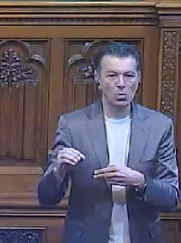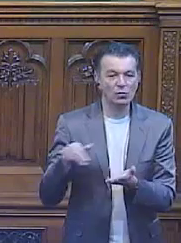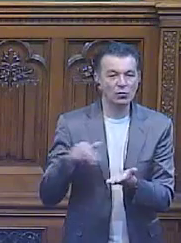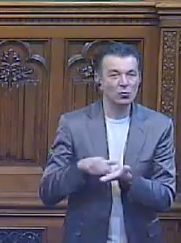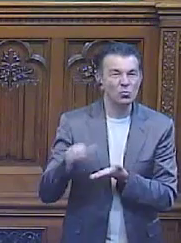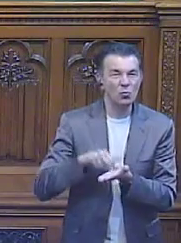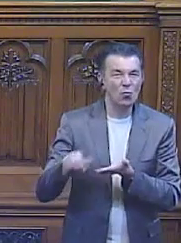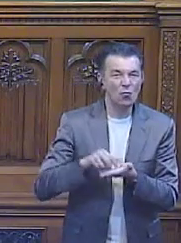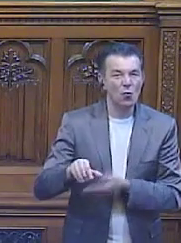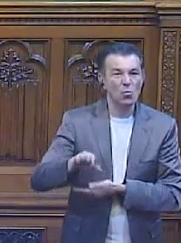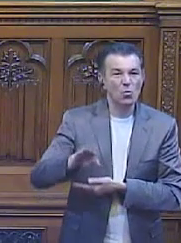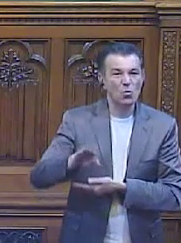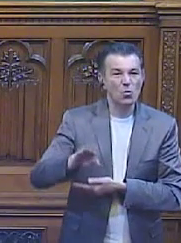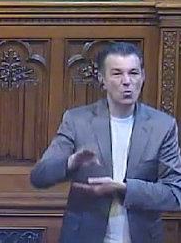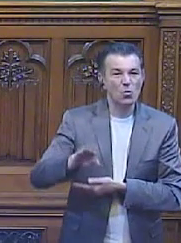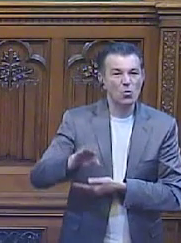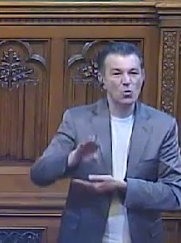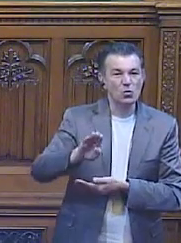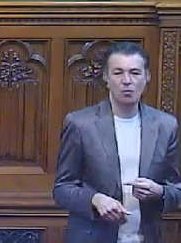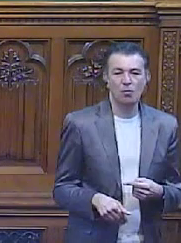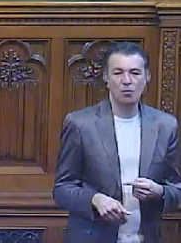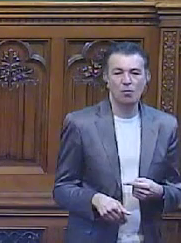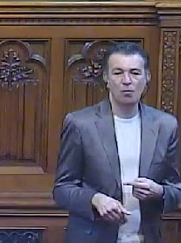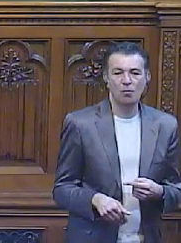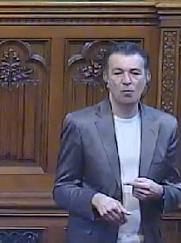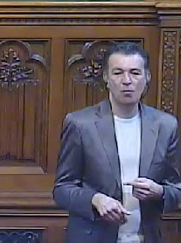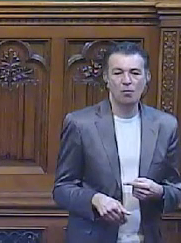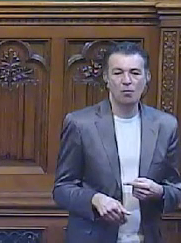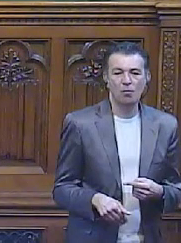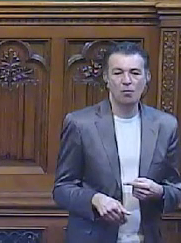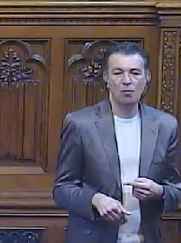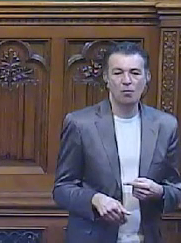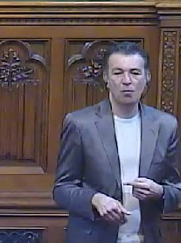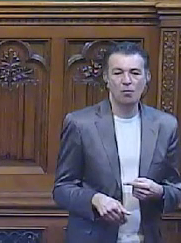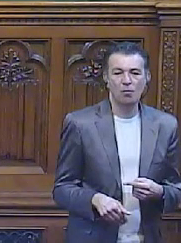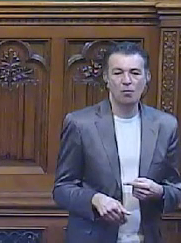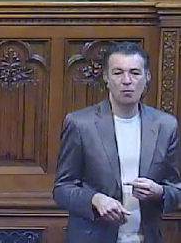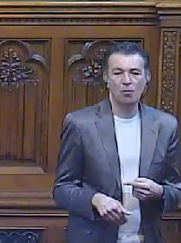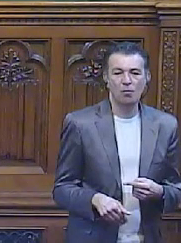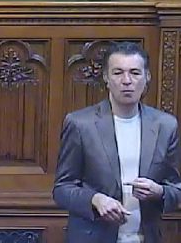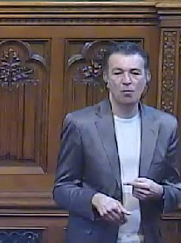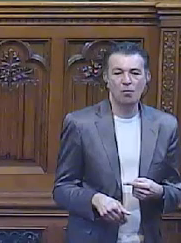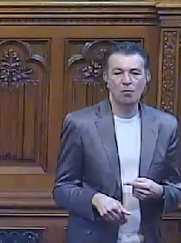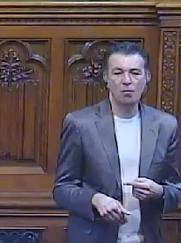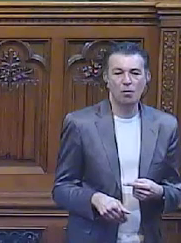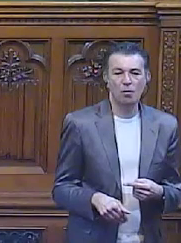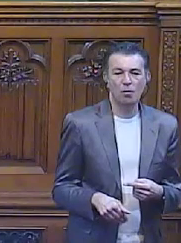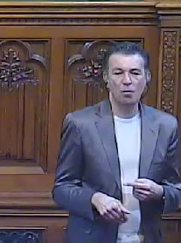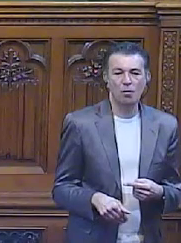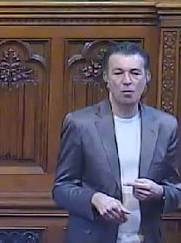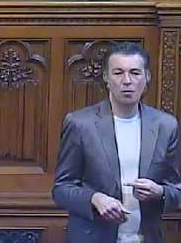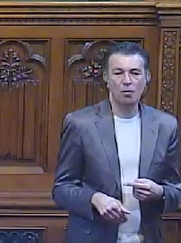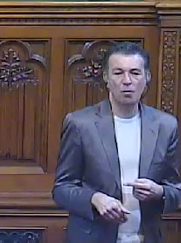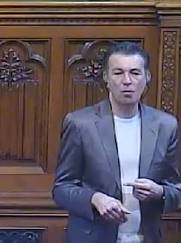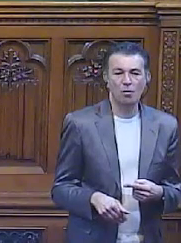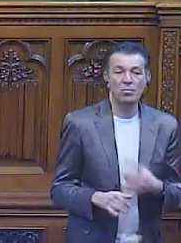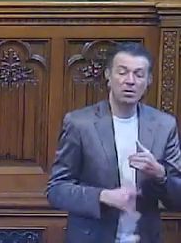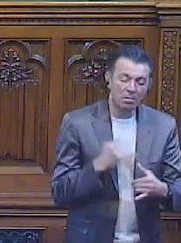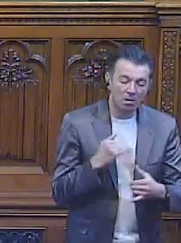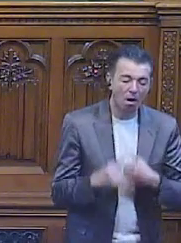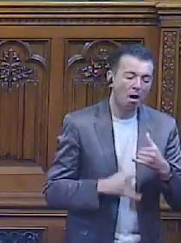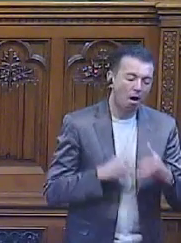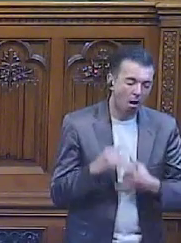Balkan nach Österreich kommt, also das stimmt einfach nicht. Das ist auch der durchschnittliche Syrer, der besser ausgibt, viele Jahrzehnte